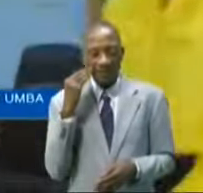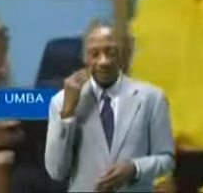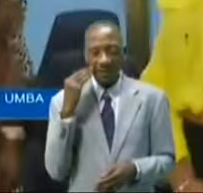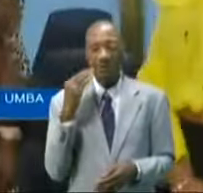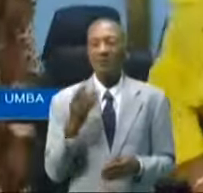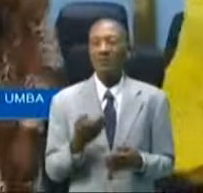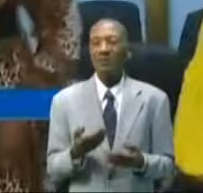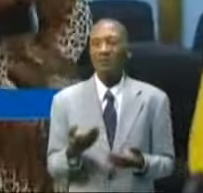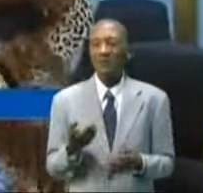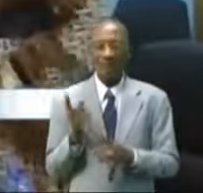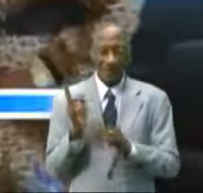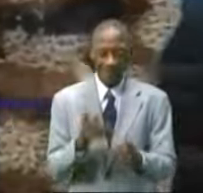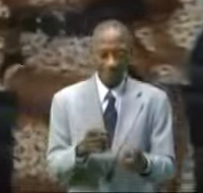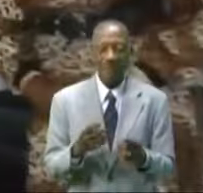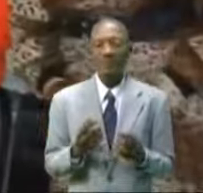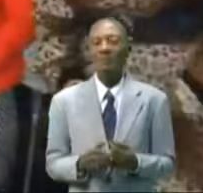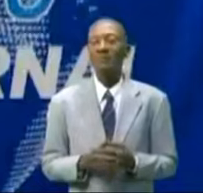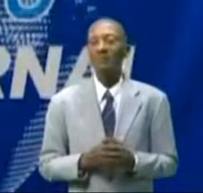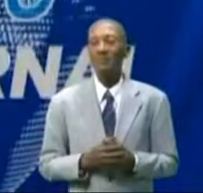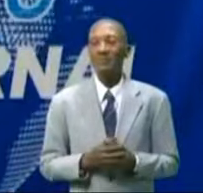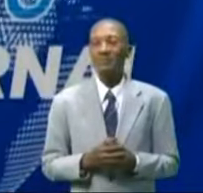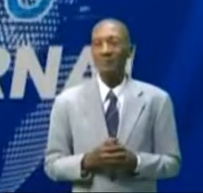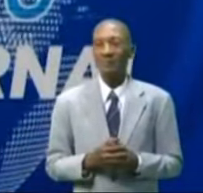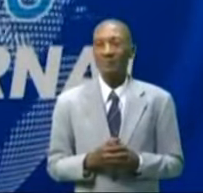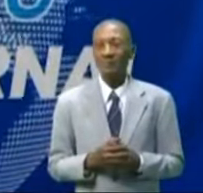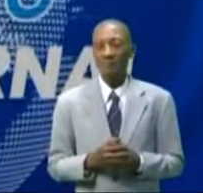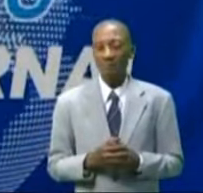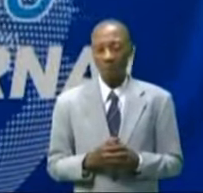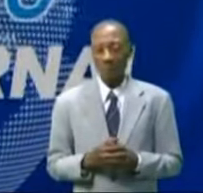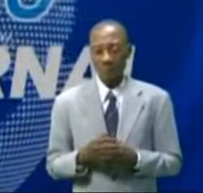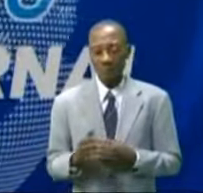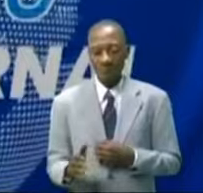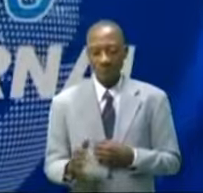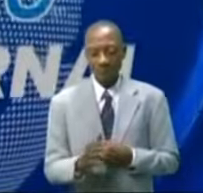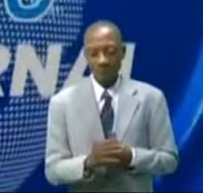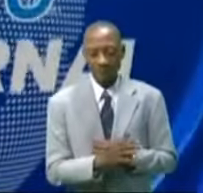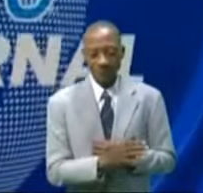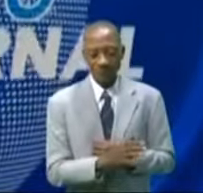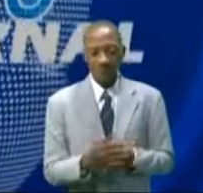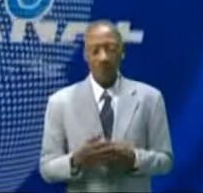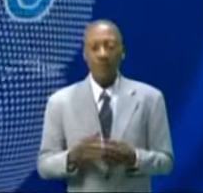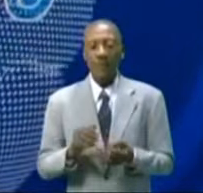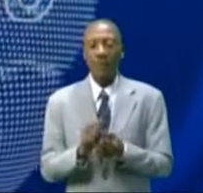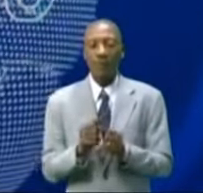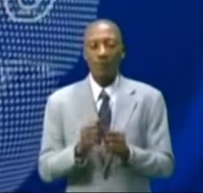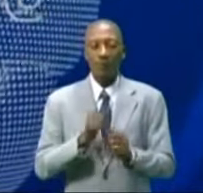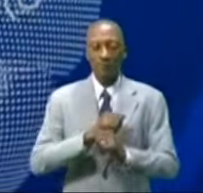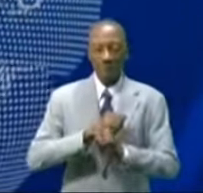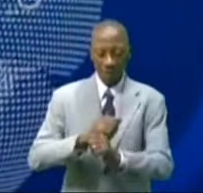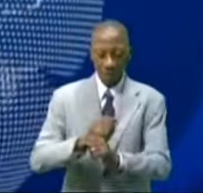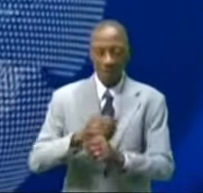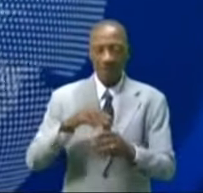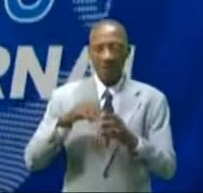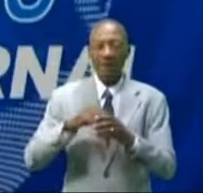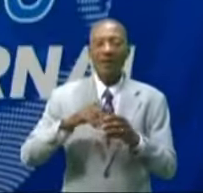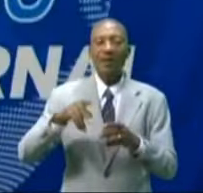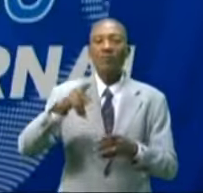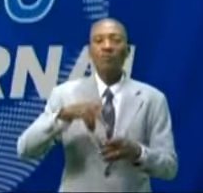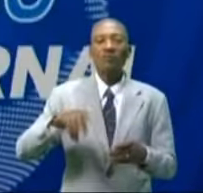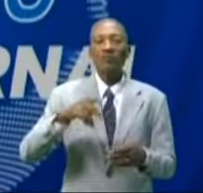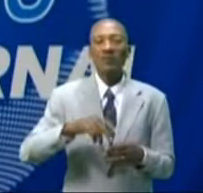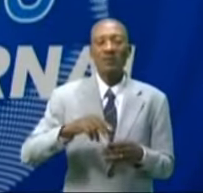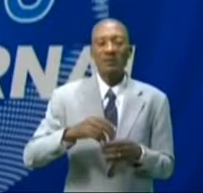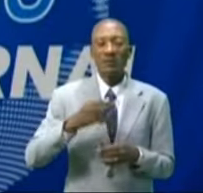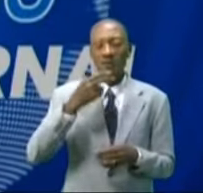moment des consultations. Les questions sécuritaires également dans la province du Nord Kivu ont fait l'objet d'une